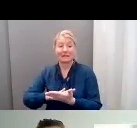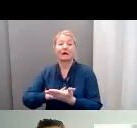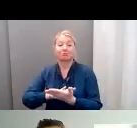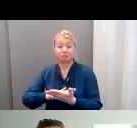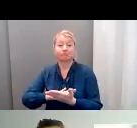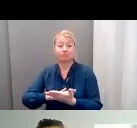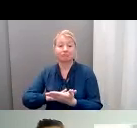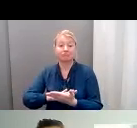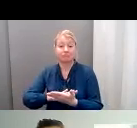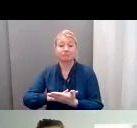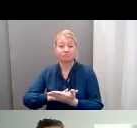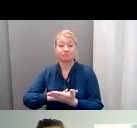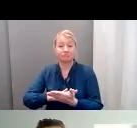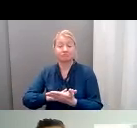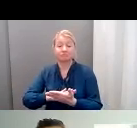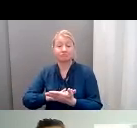www.funktionsrätt.se.